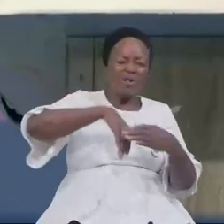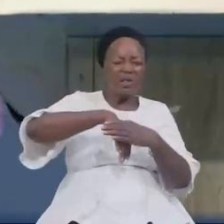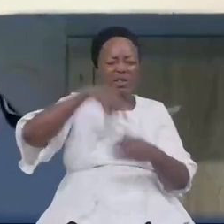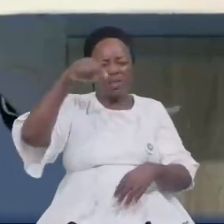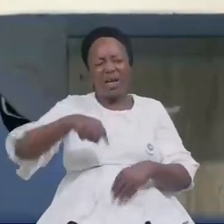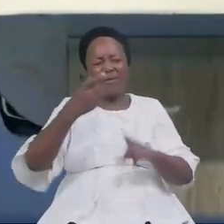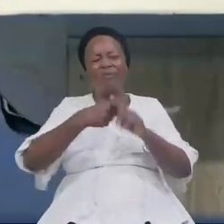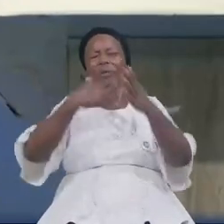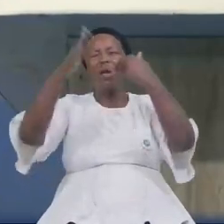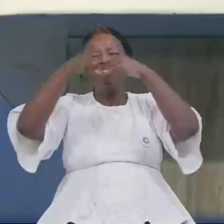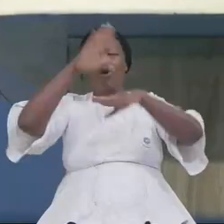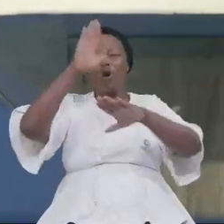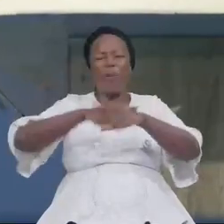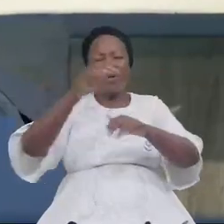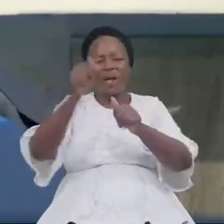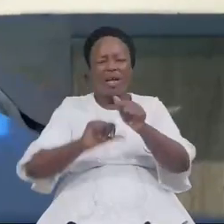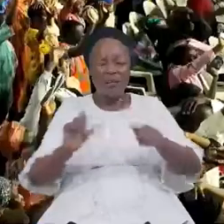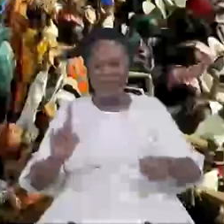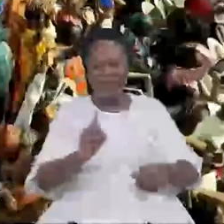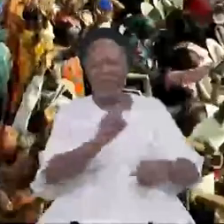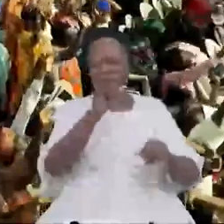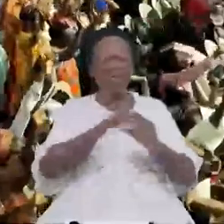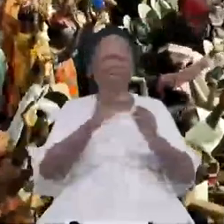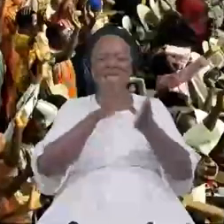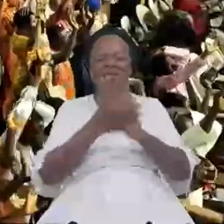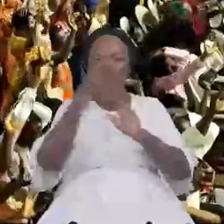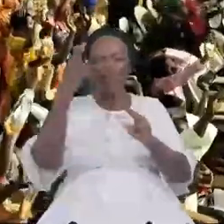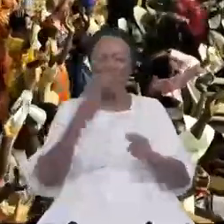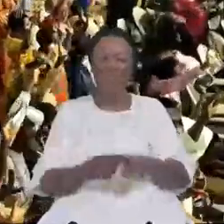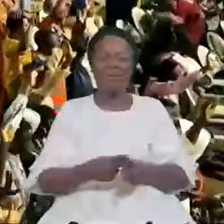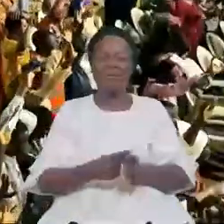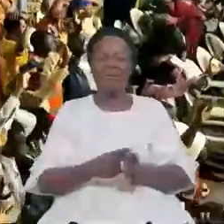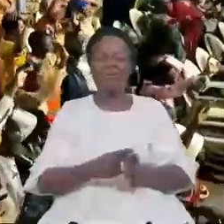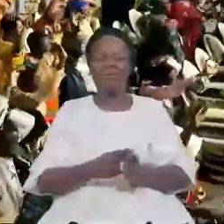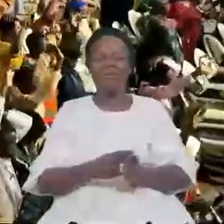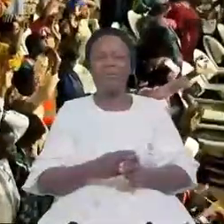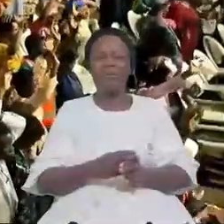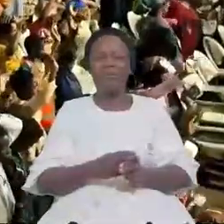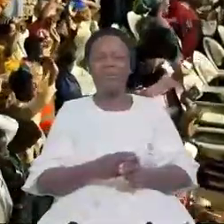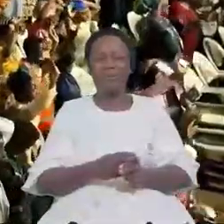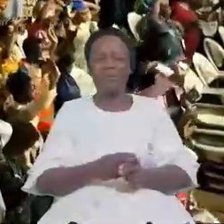du ciel sur tout le monde au nom de Jésus-Christ.